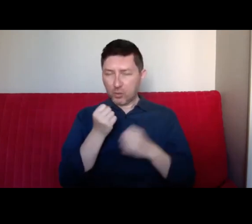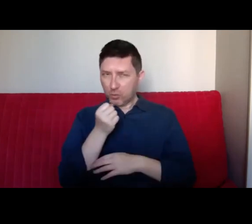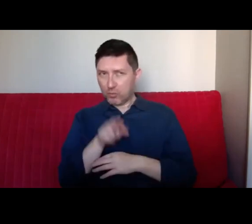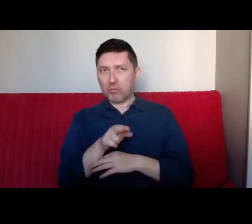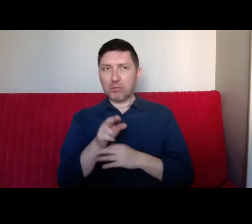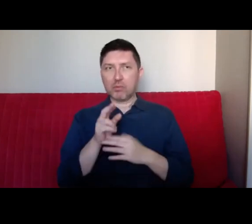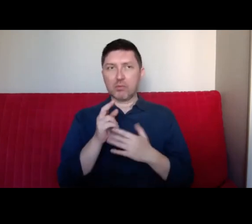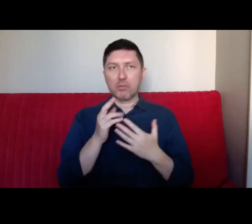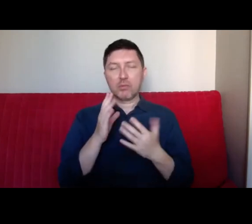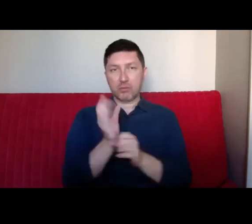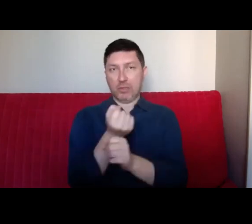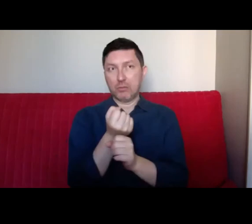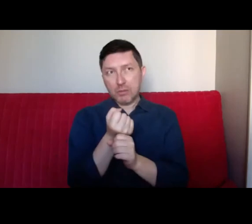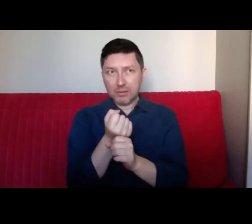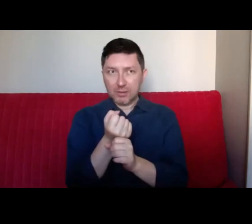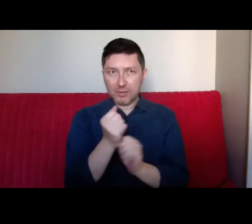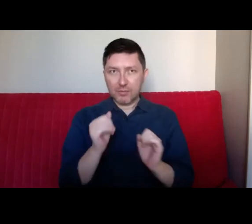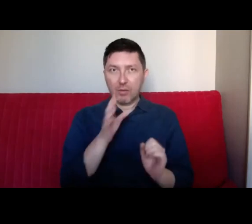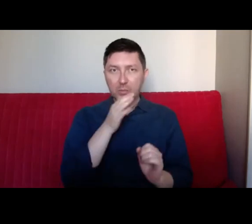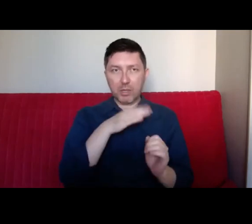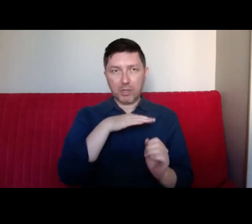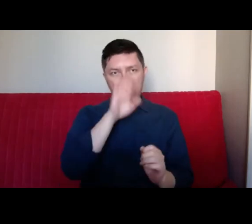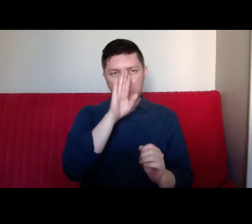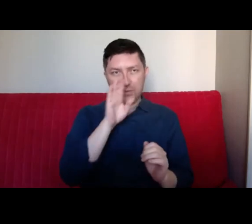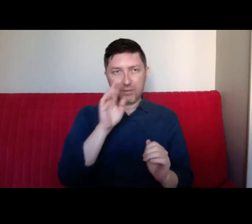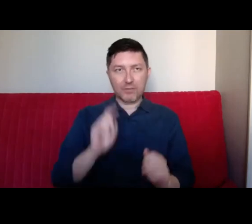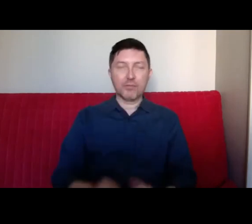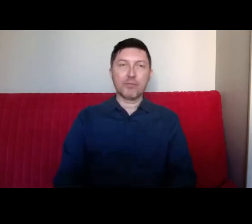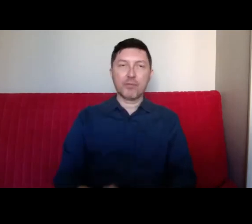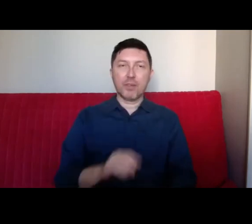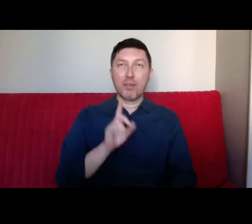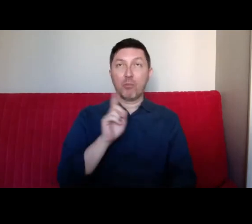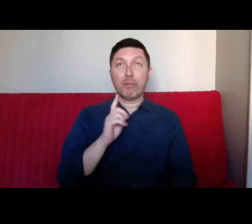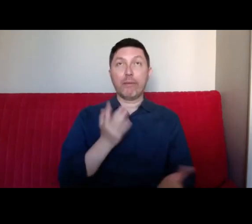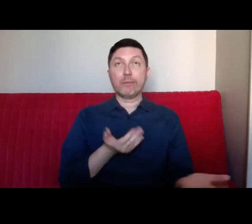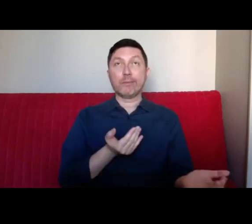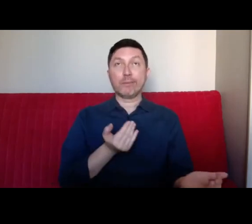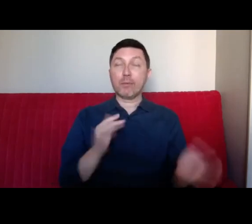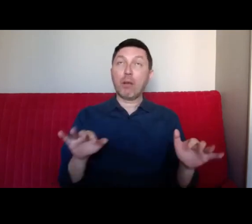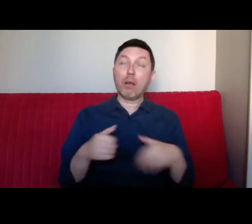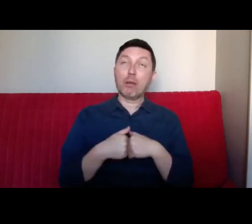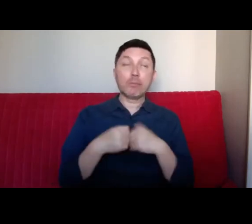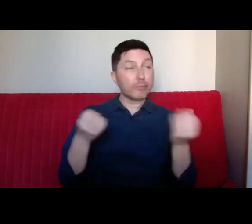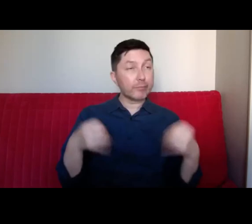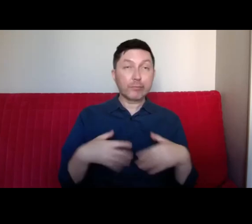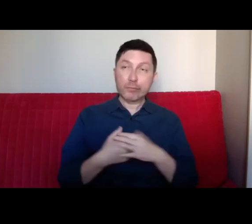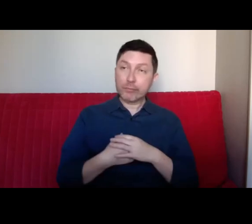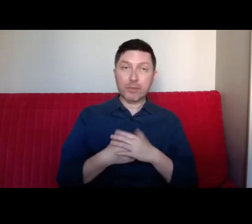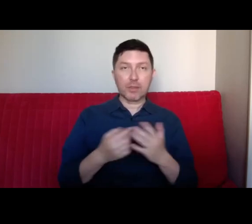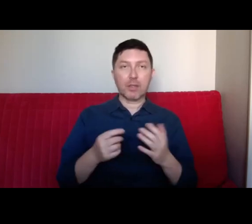ça puisse être un succès. On ne peut pas juste attendre que ça se passe. Il faut une organisation de